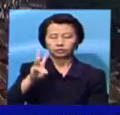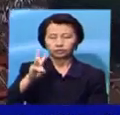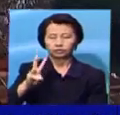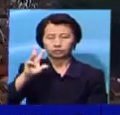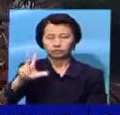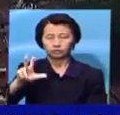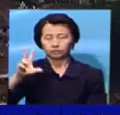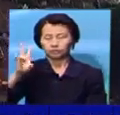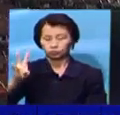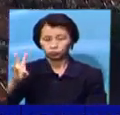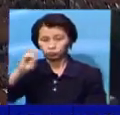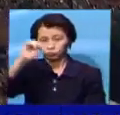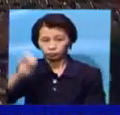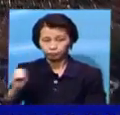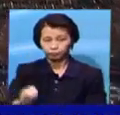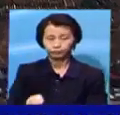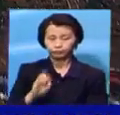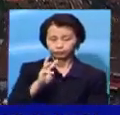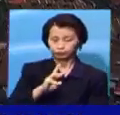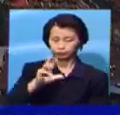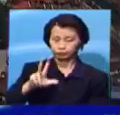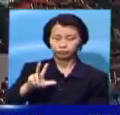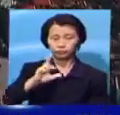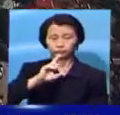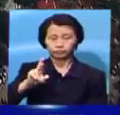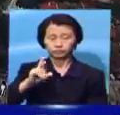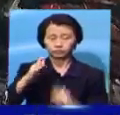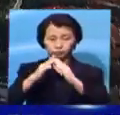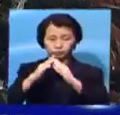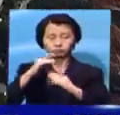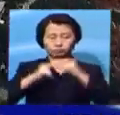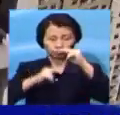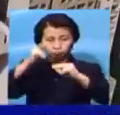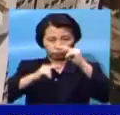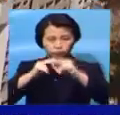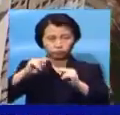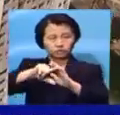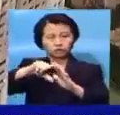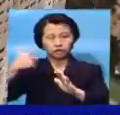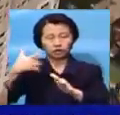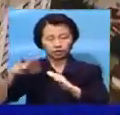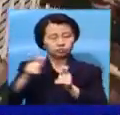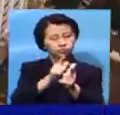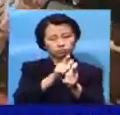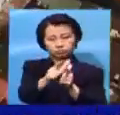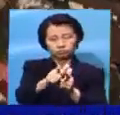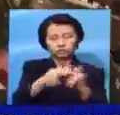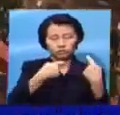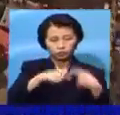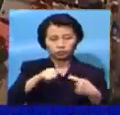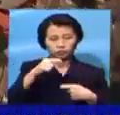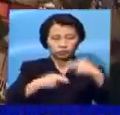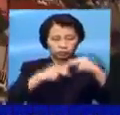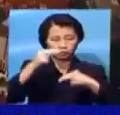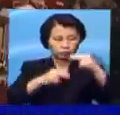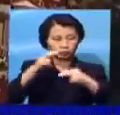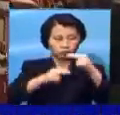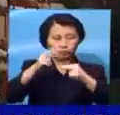lebih 53000 unit rumah wiip dibina manakala selebihnya telah diluluskan dan sedang diusahakan